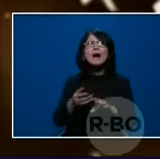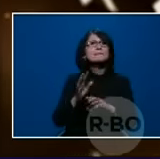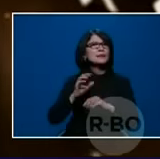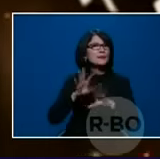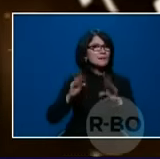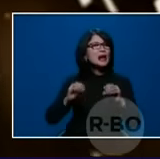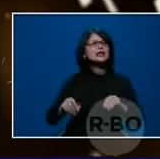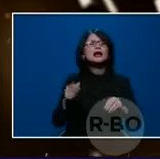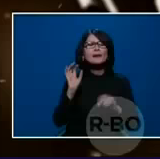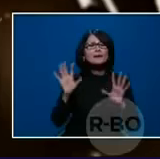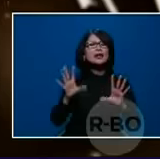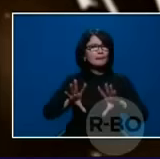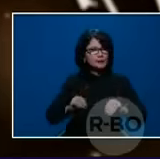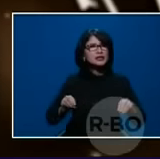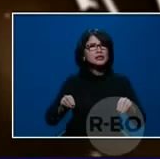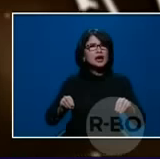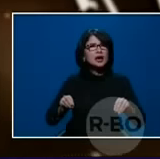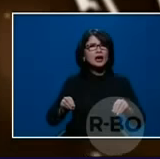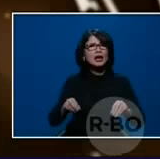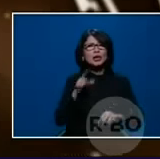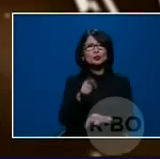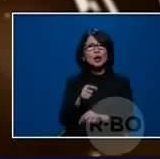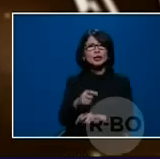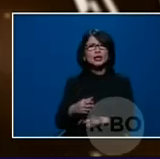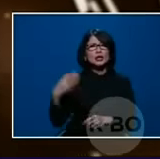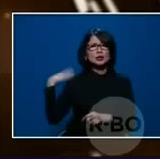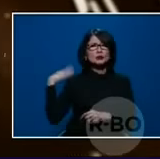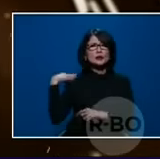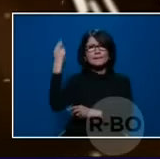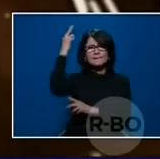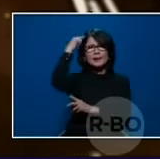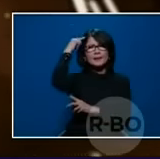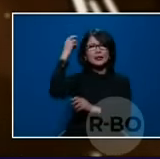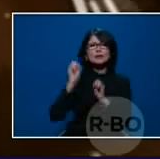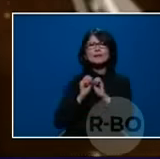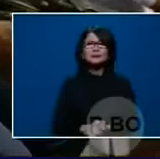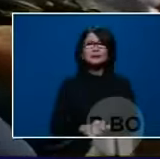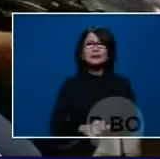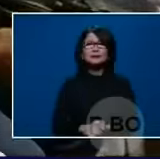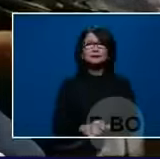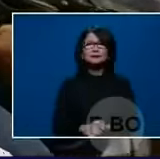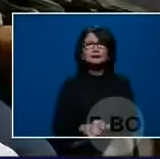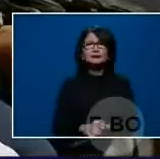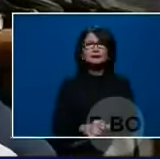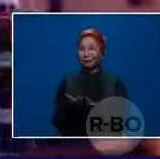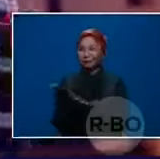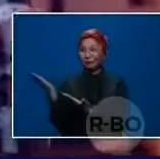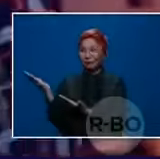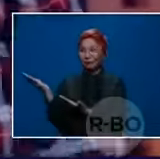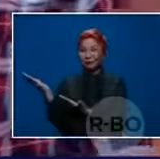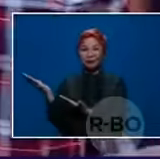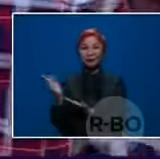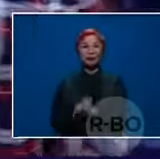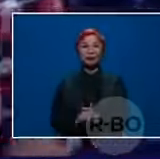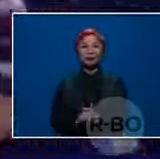buanyakaanyak tanpa bicara tugas pemimpin mengirimkan pesan dan itu menggunakan kata-kataai debat suasana pun